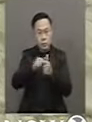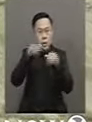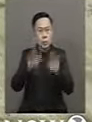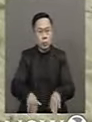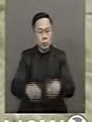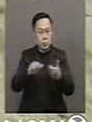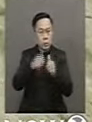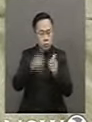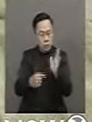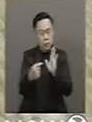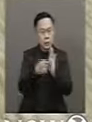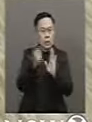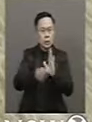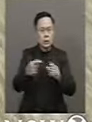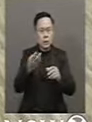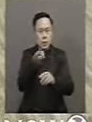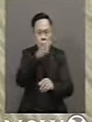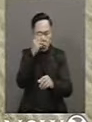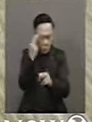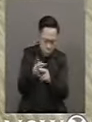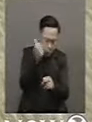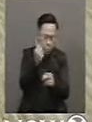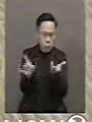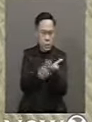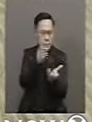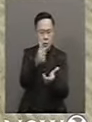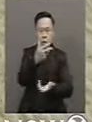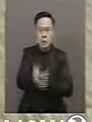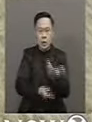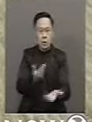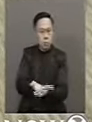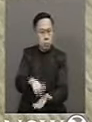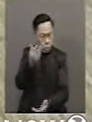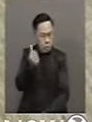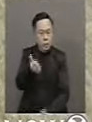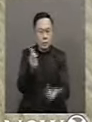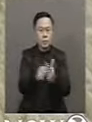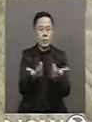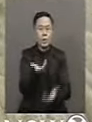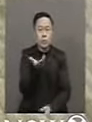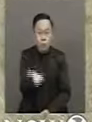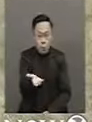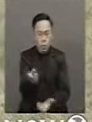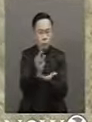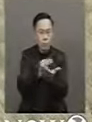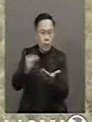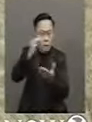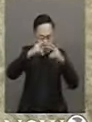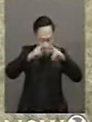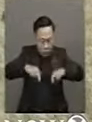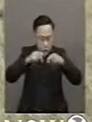อยากจะขอให้หน่วยงานที่เกี่ยวข้องทั้งส่วนราชการในพื้นที่สถานศึกษาในพื้นที่ที่มีผลงานวิจัยเกี่ยวกับ